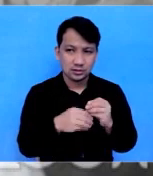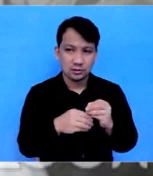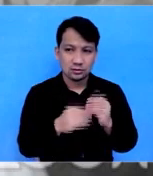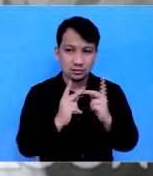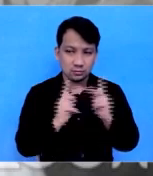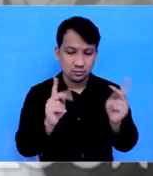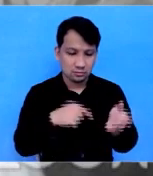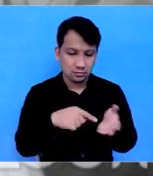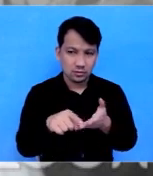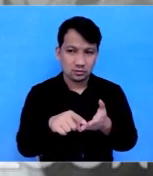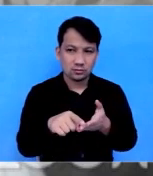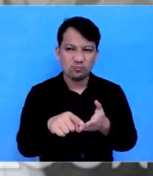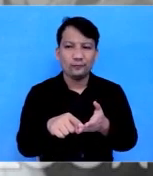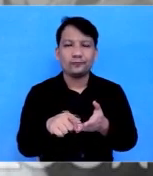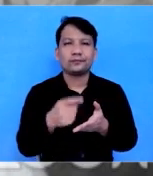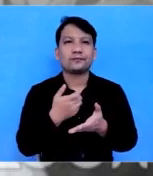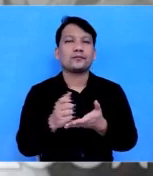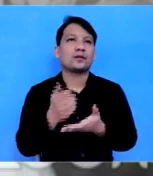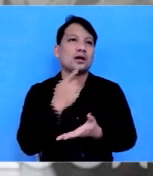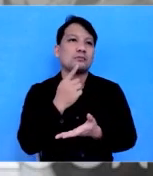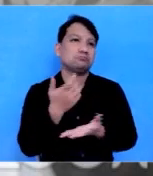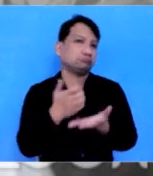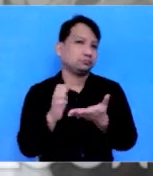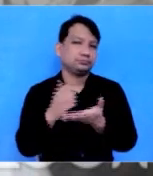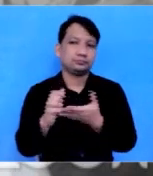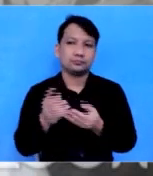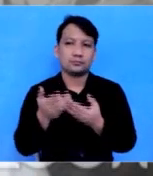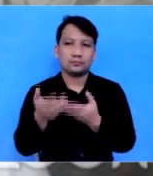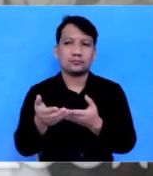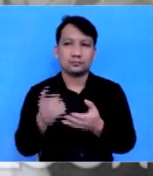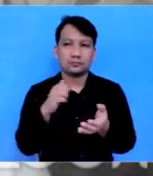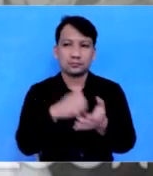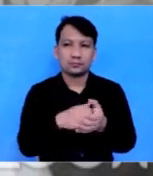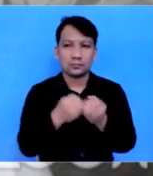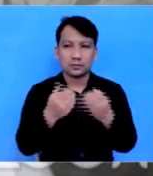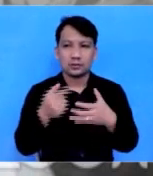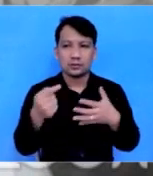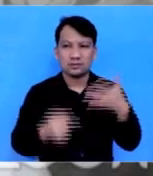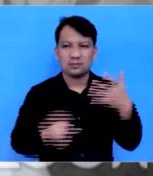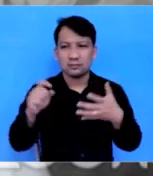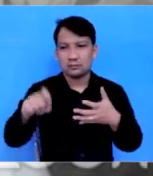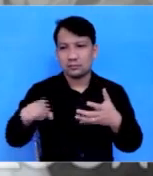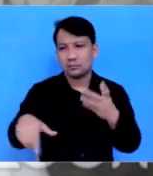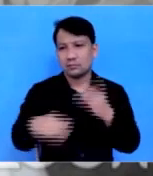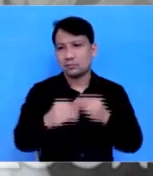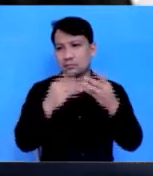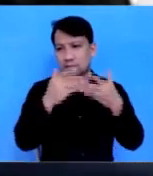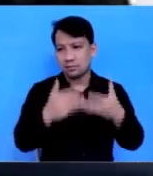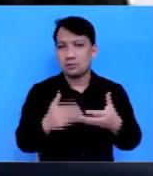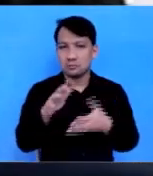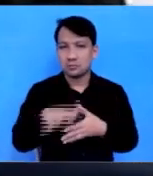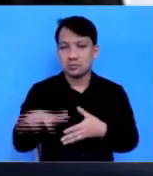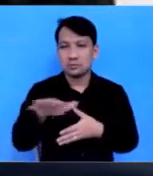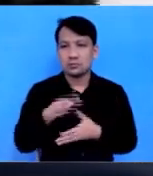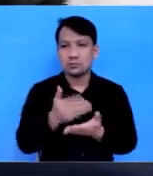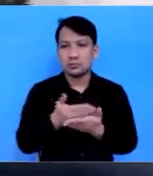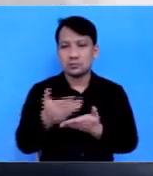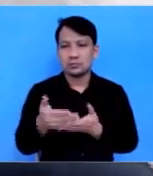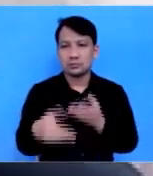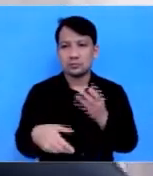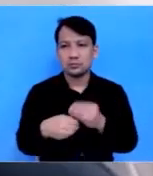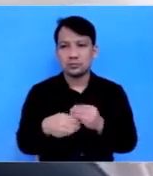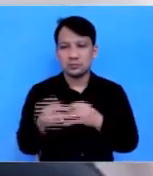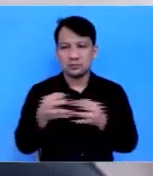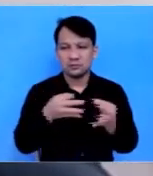ng mga bills natin. No? Magpapasukan na maraming mga pangangailangan ng mga teachers na kailangan bilhin. Paliwanag